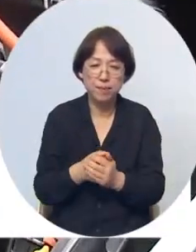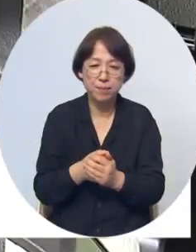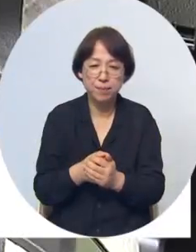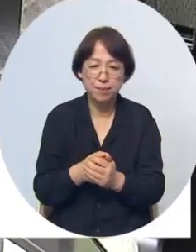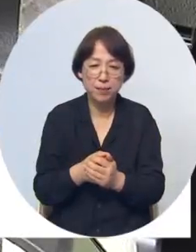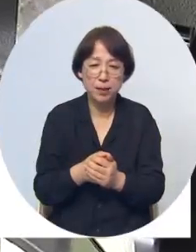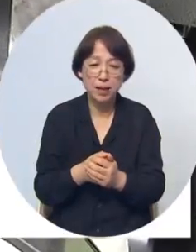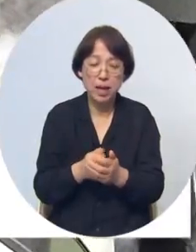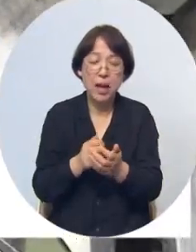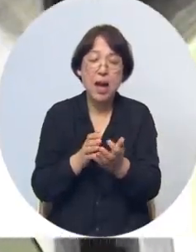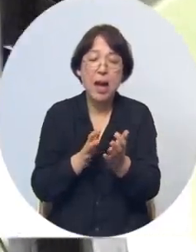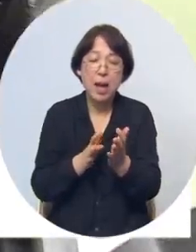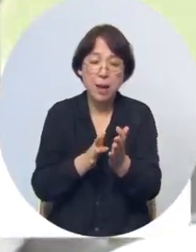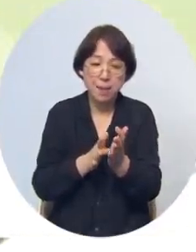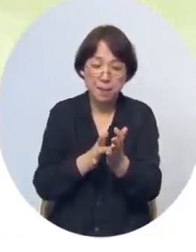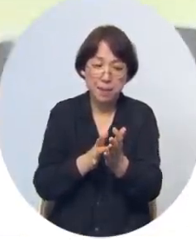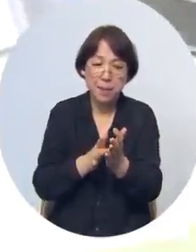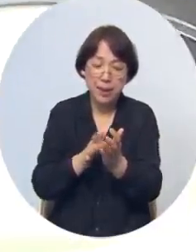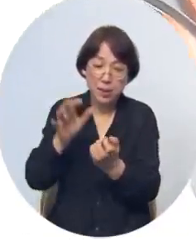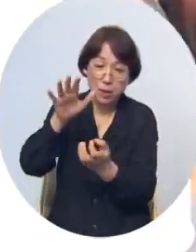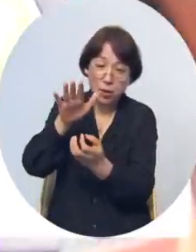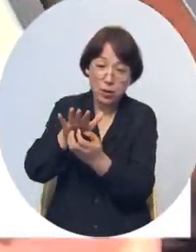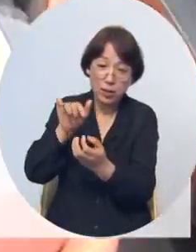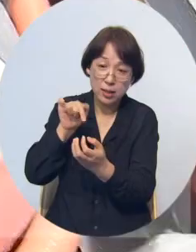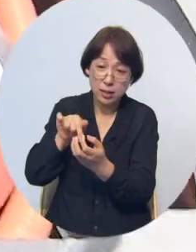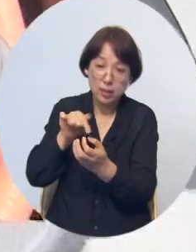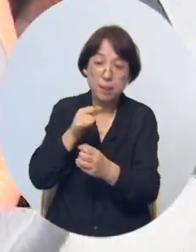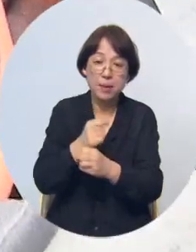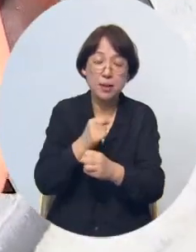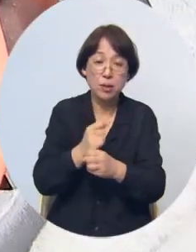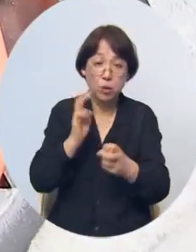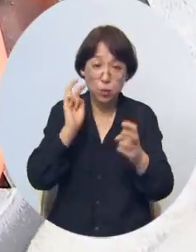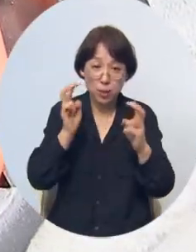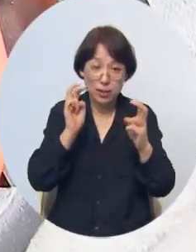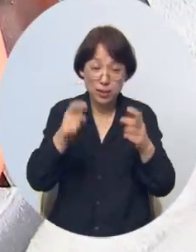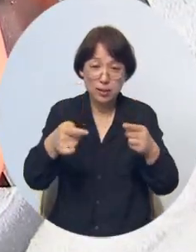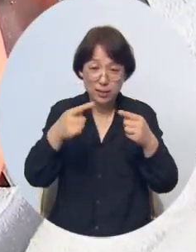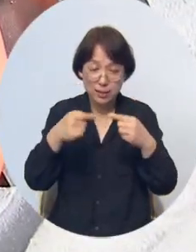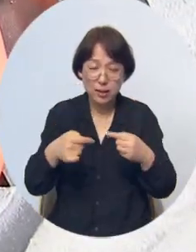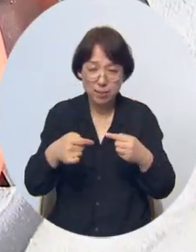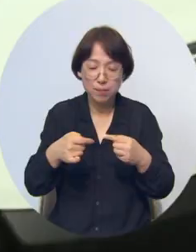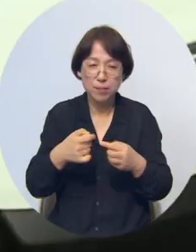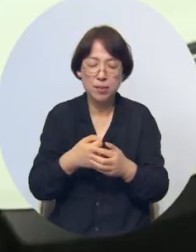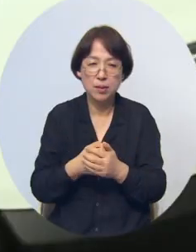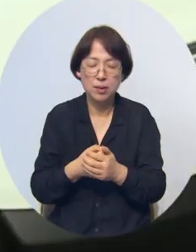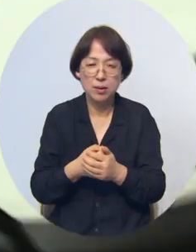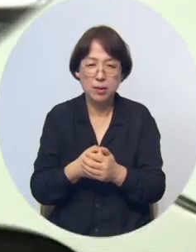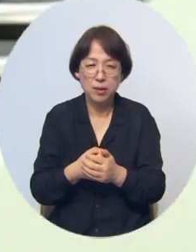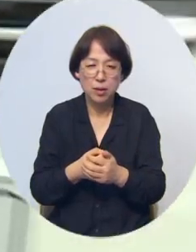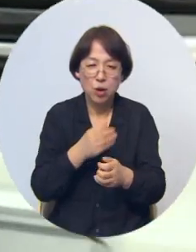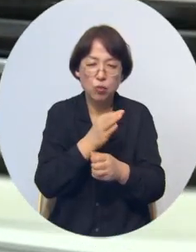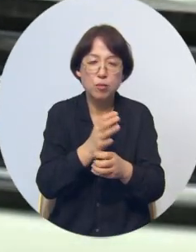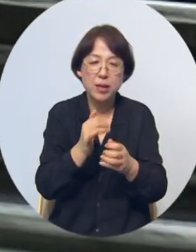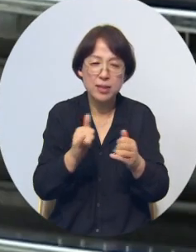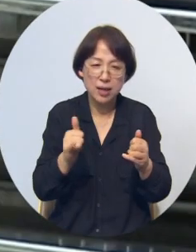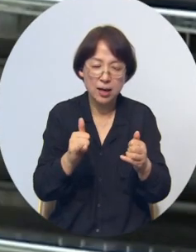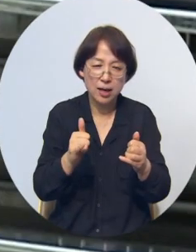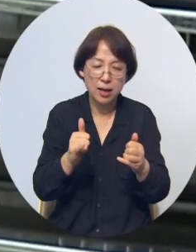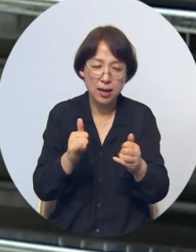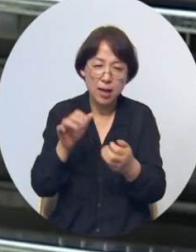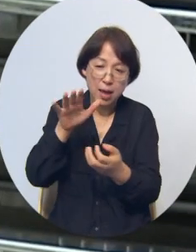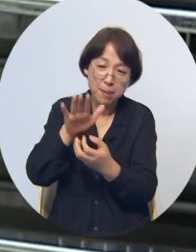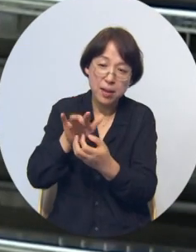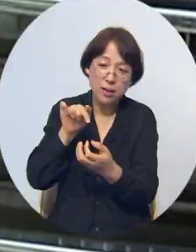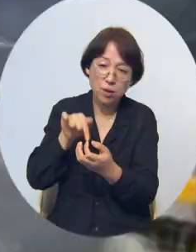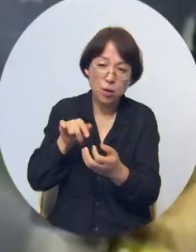소비자에게 알리도록 하는 방안을 검토 중인 것으로 알려졌습니다 현재 차량 구매자가 전기차 배터리 정보를 알 수 있는